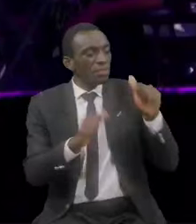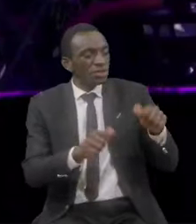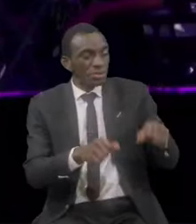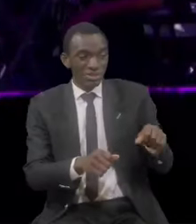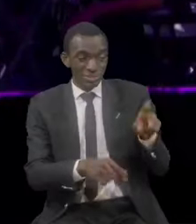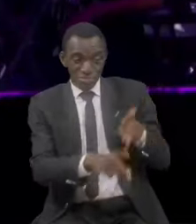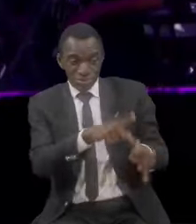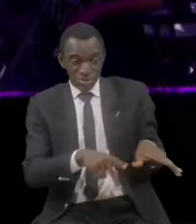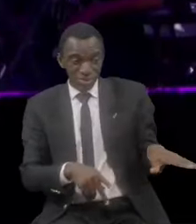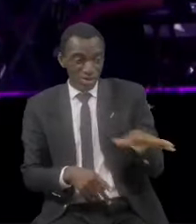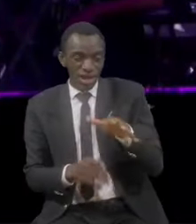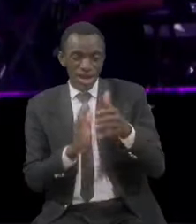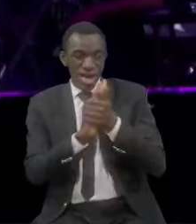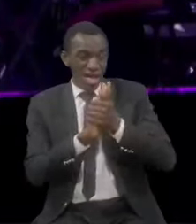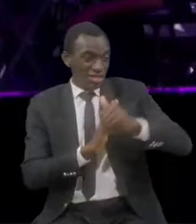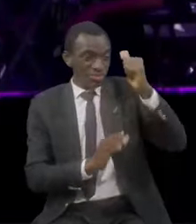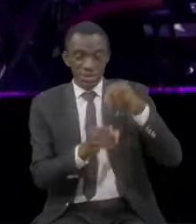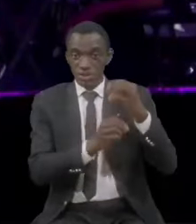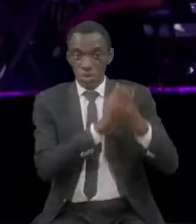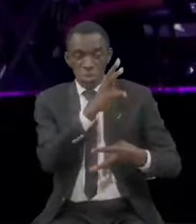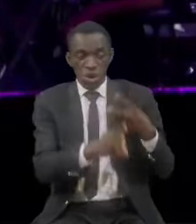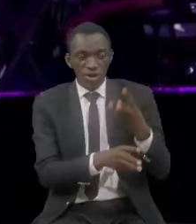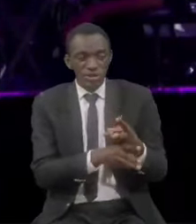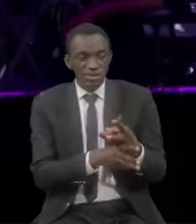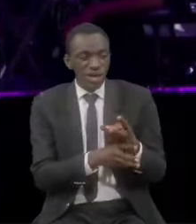l'impossibilité dans les espères du monde,